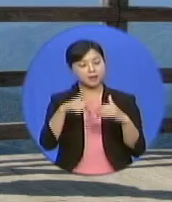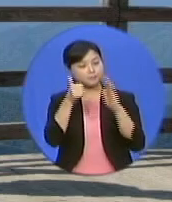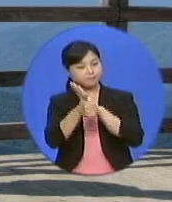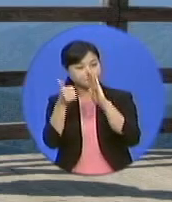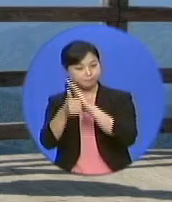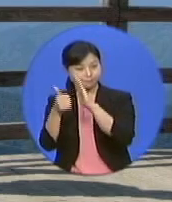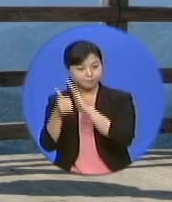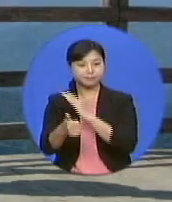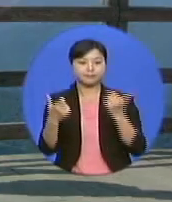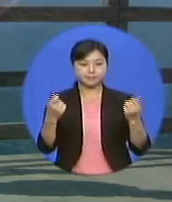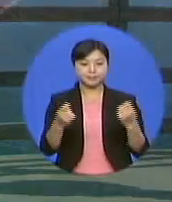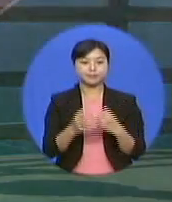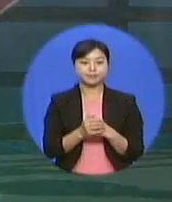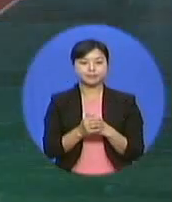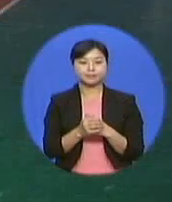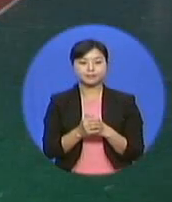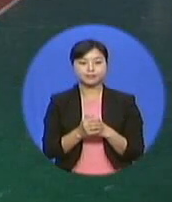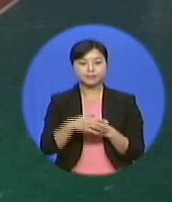찾아가게 되었다는데